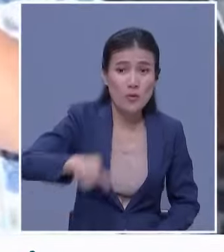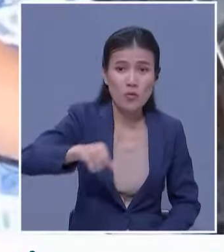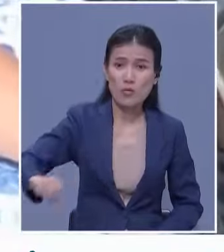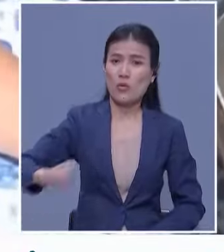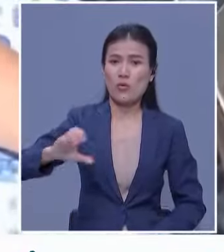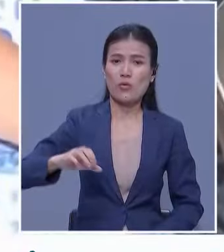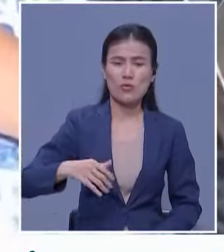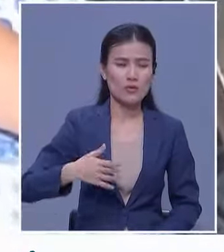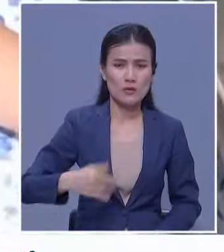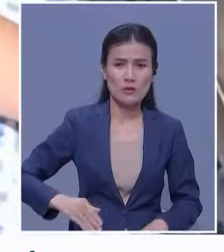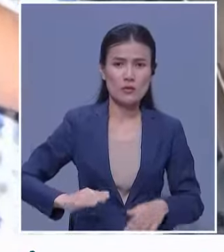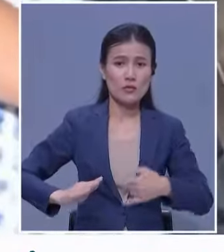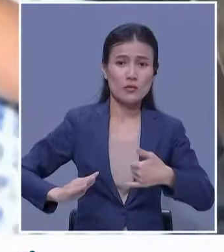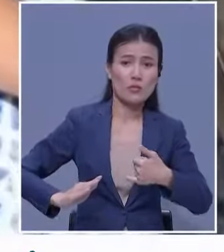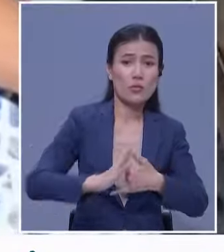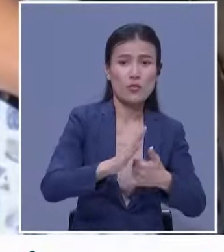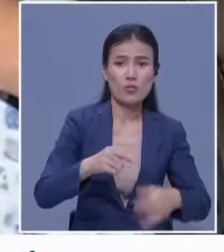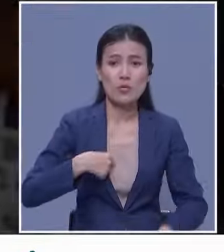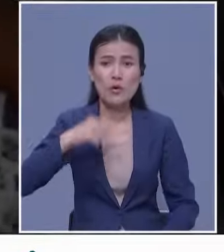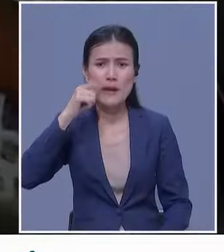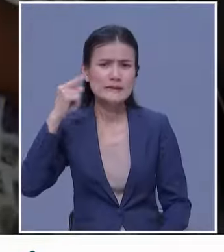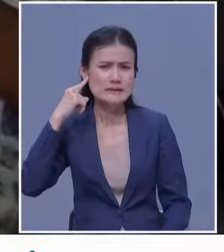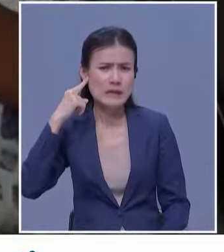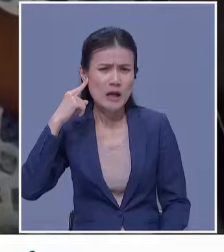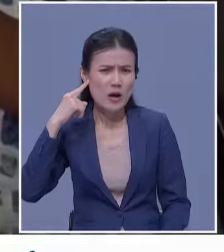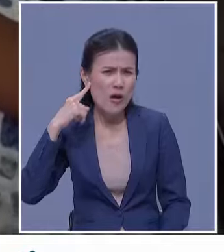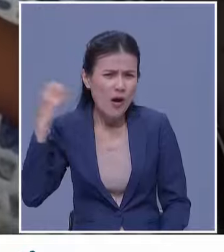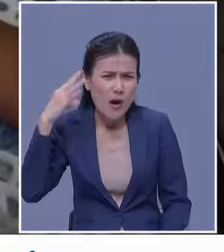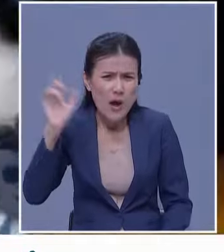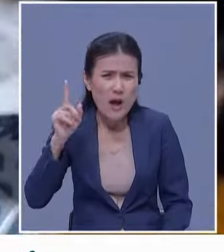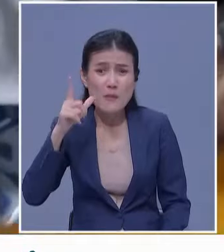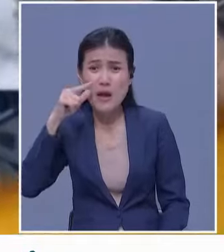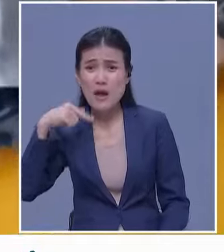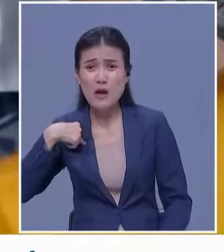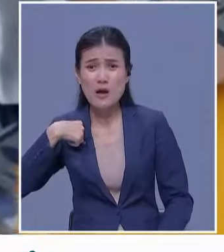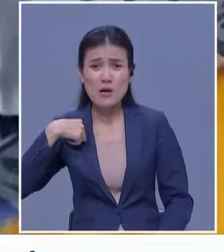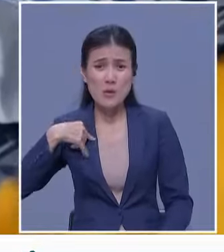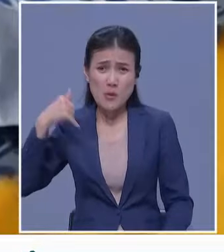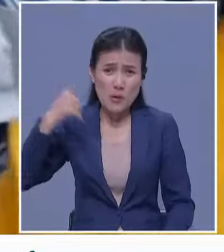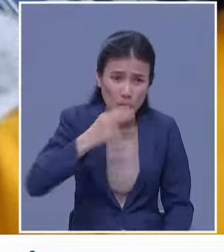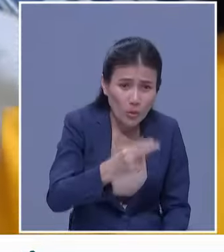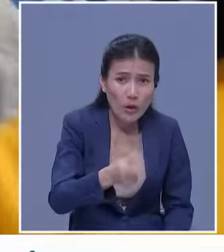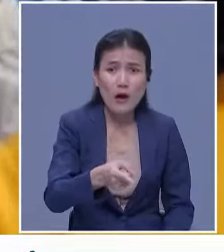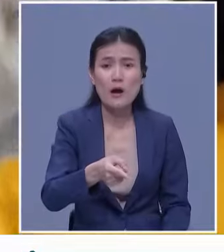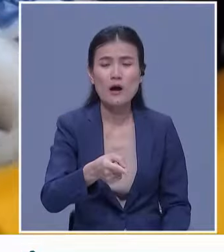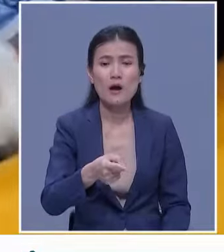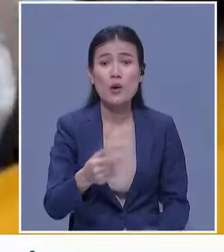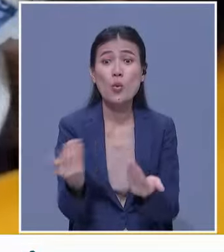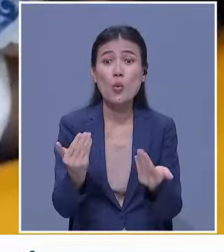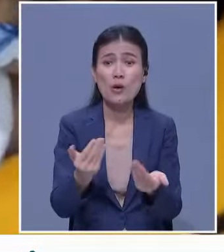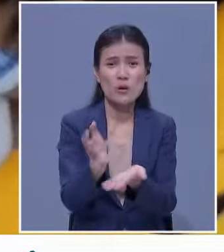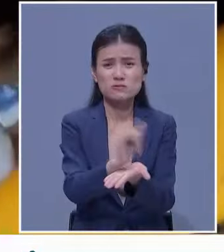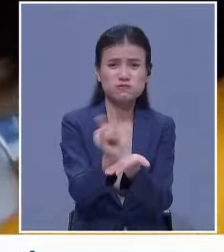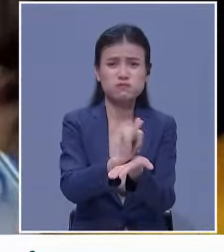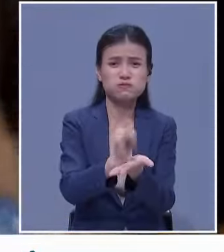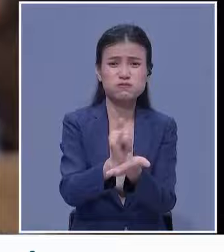กรี๊ดก็เลยรีบลงมาดูตอนนั้นที่สิ่งที่แม่เห็นคือลูกชายค่ะดิ้นอยู่หน้าห้องน้ำแล้ว ส่วนตัวผู้ก่อเหตุก็เ